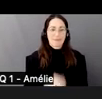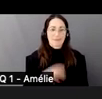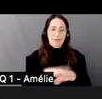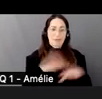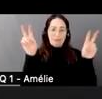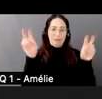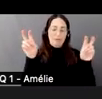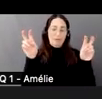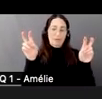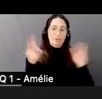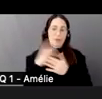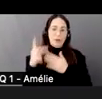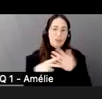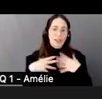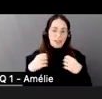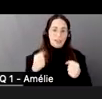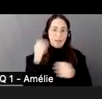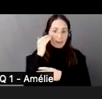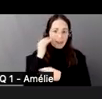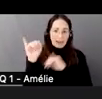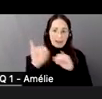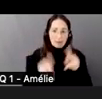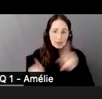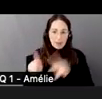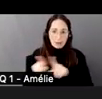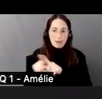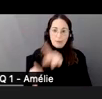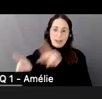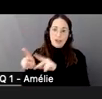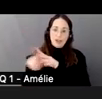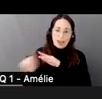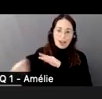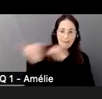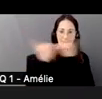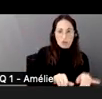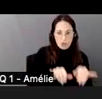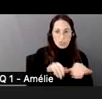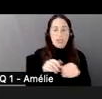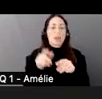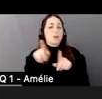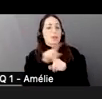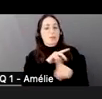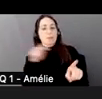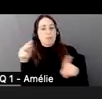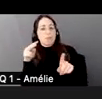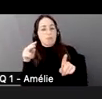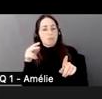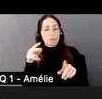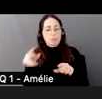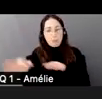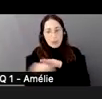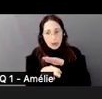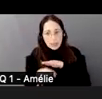sur le projet sur la santé mentale des immigrants et des réfugiés en regard sur la minorité